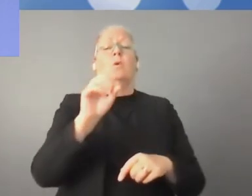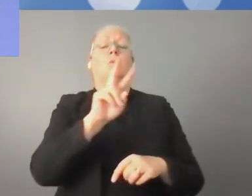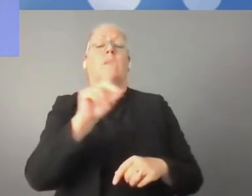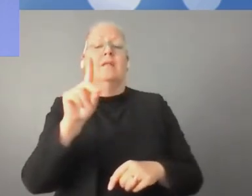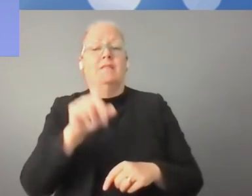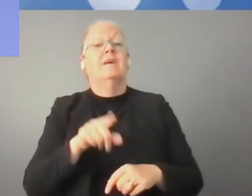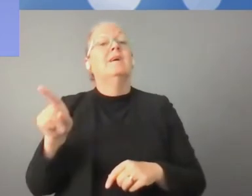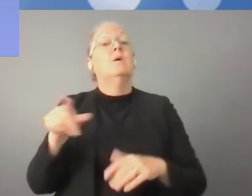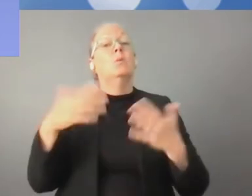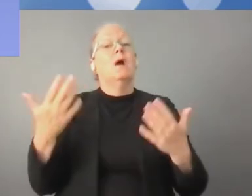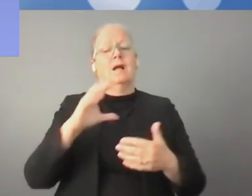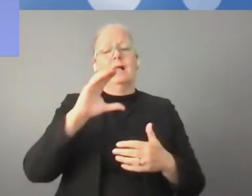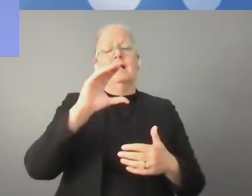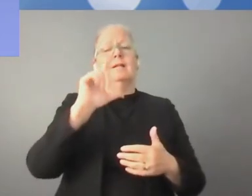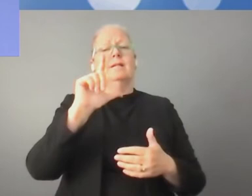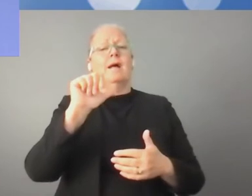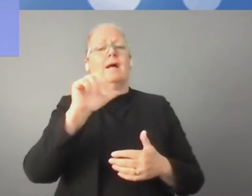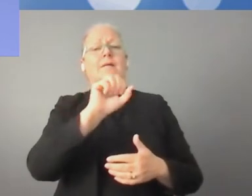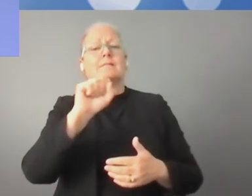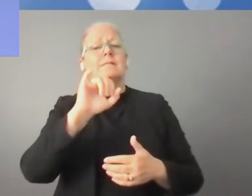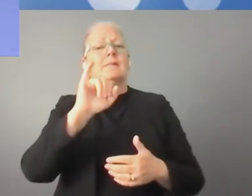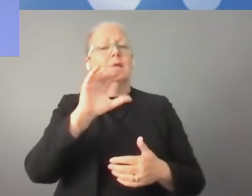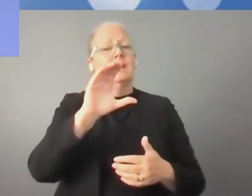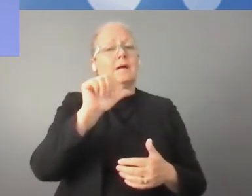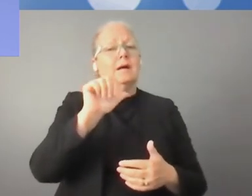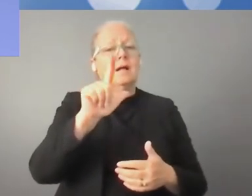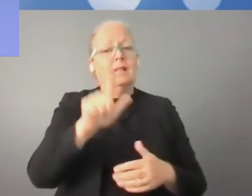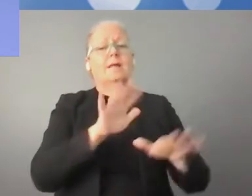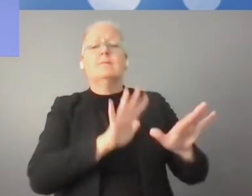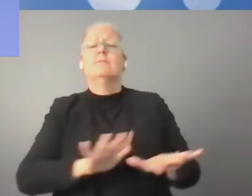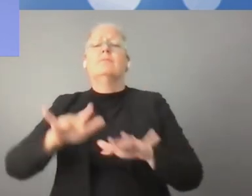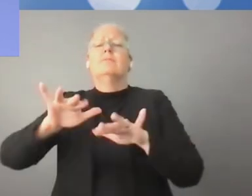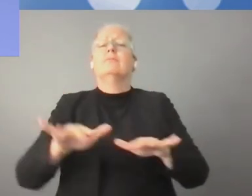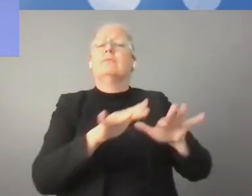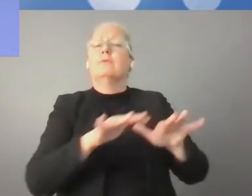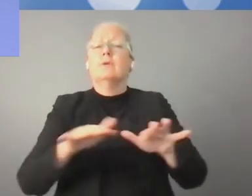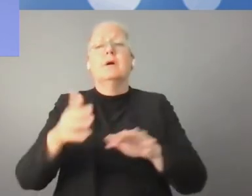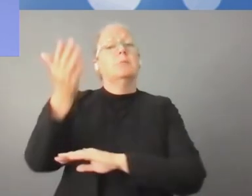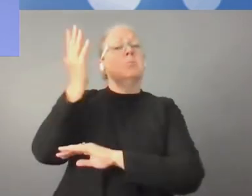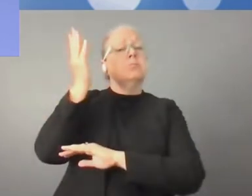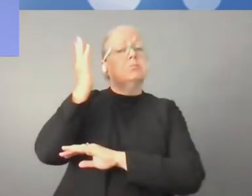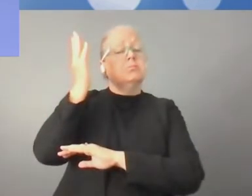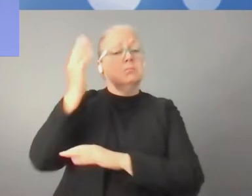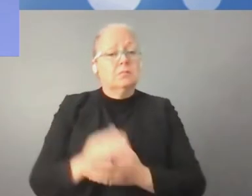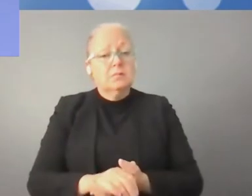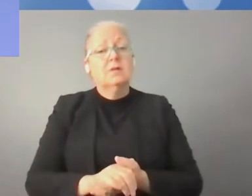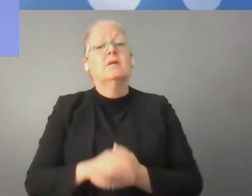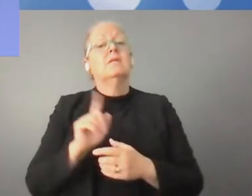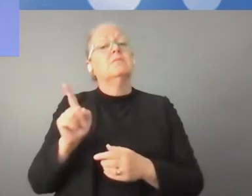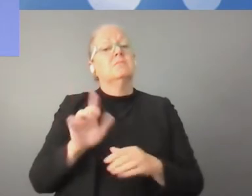سيتقدم أمامكم فنان كبير أمام منتدى حوكمة